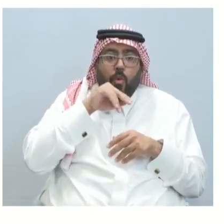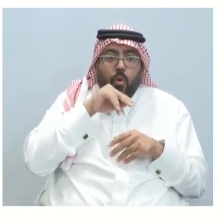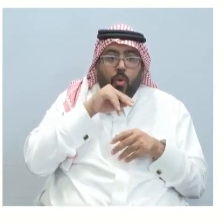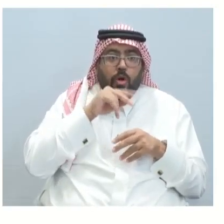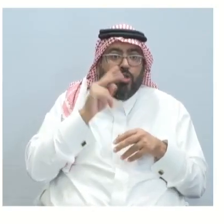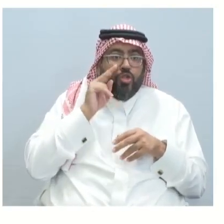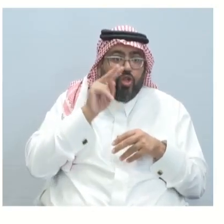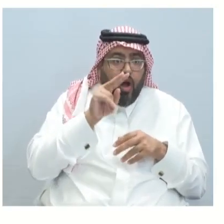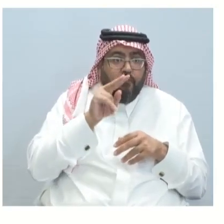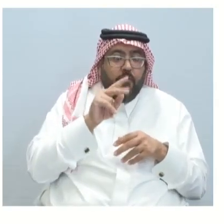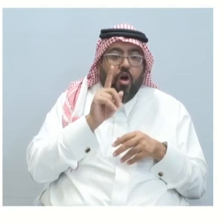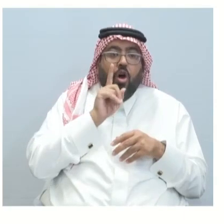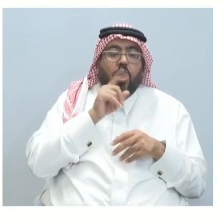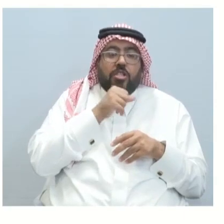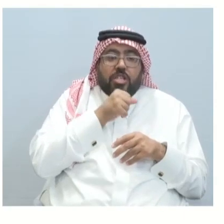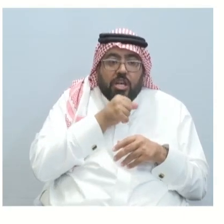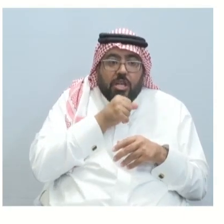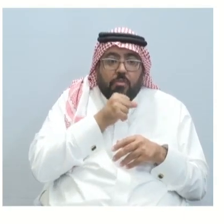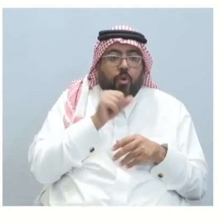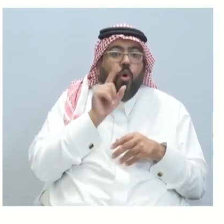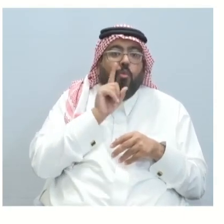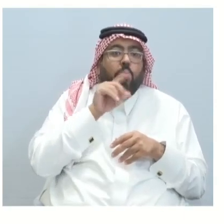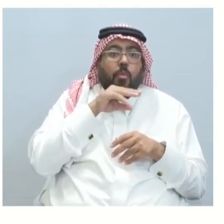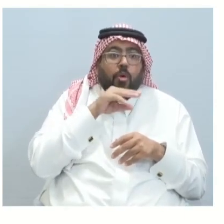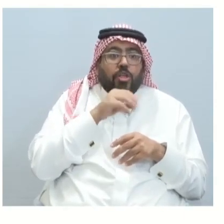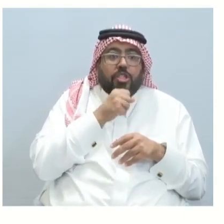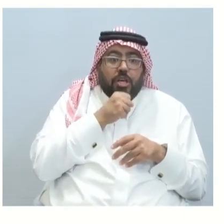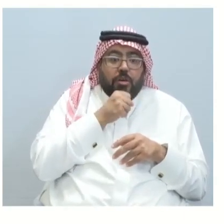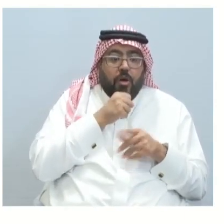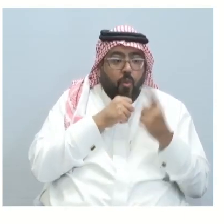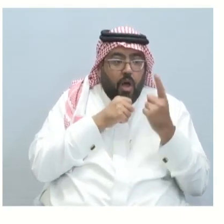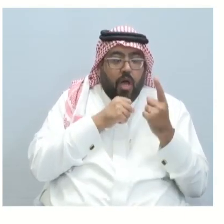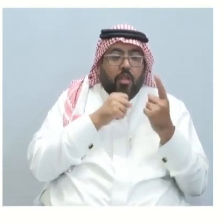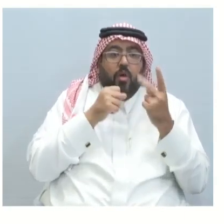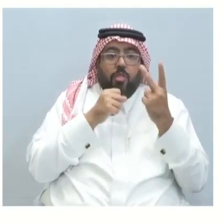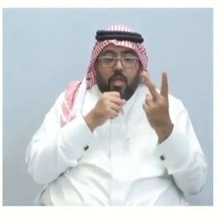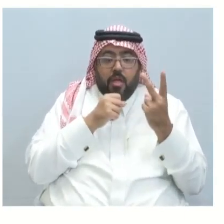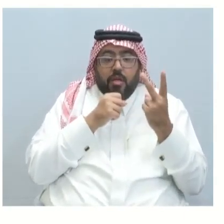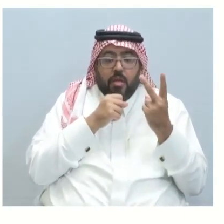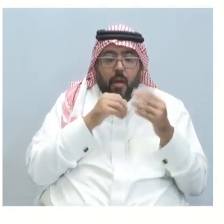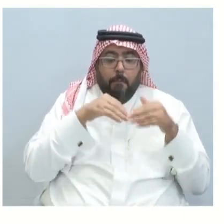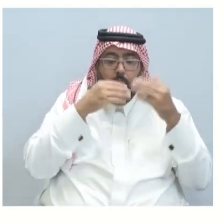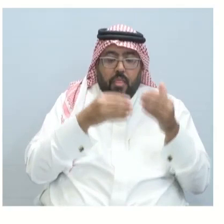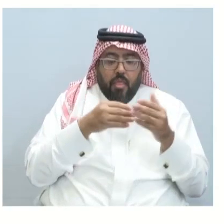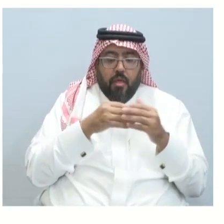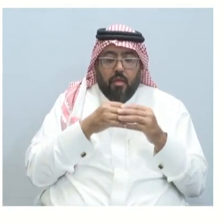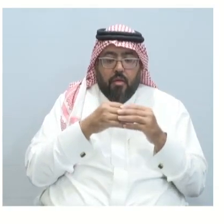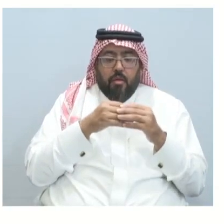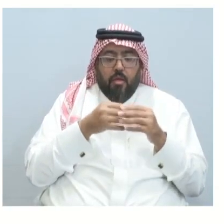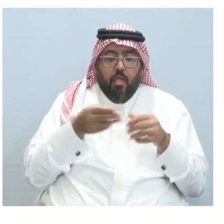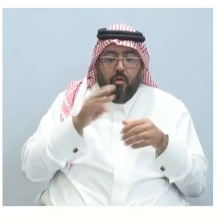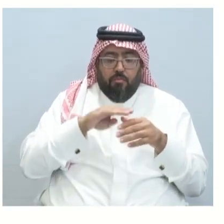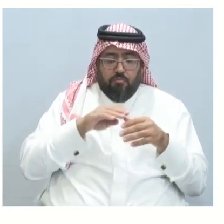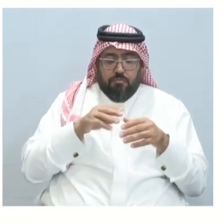اي حينما يكبر والداه احدهما او كليهما ثم بعد ذلك قال ثم لم